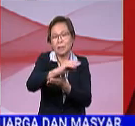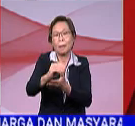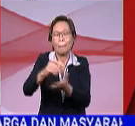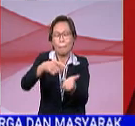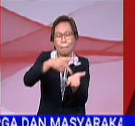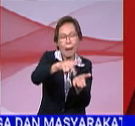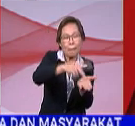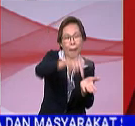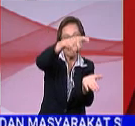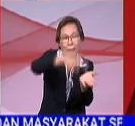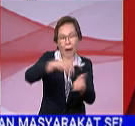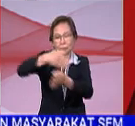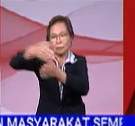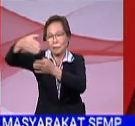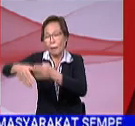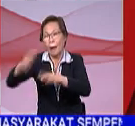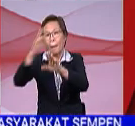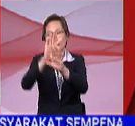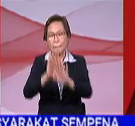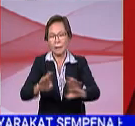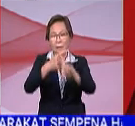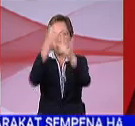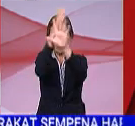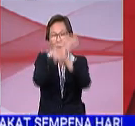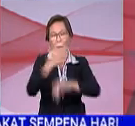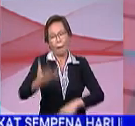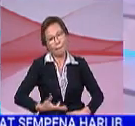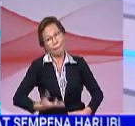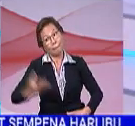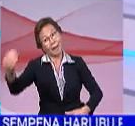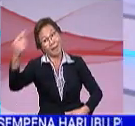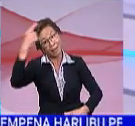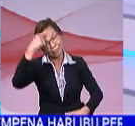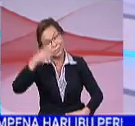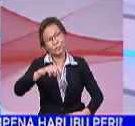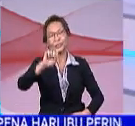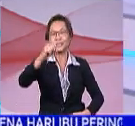Sekian berita dari Sarawak. Kita kembali bersama Muhammad Shah di Angkasa Puri. Silakan.